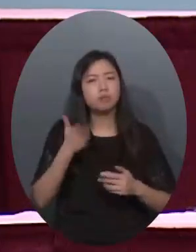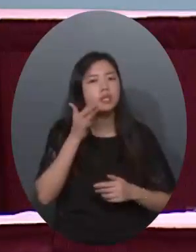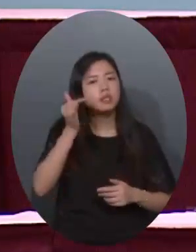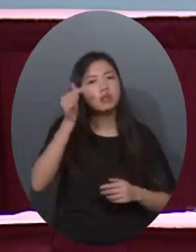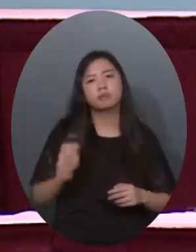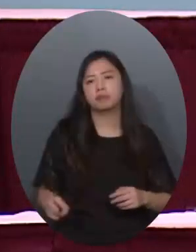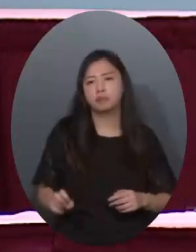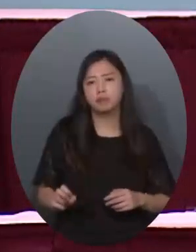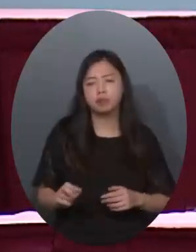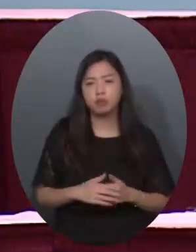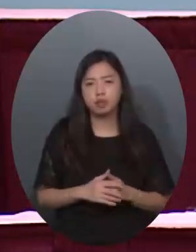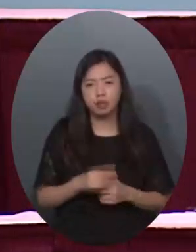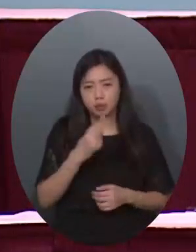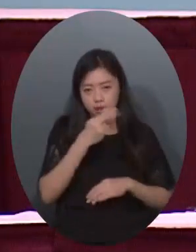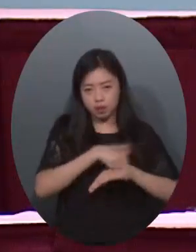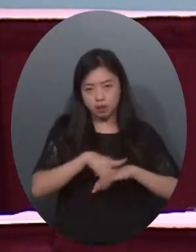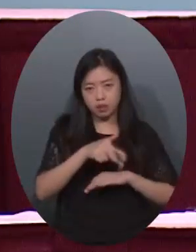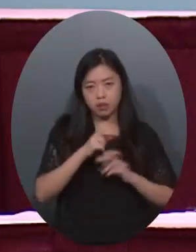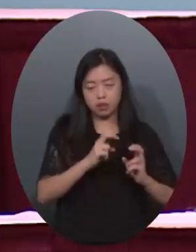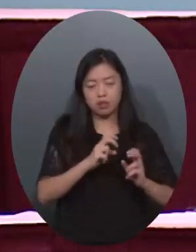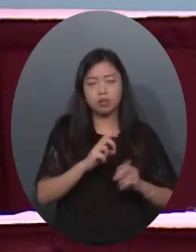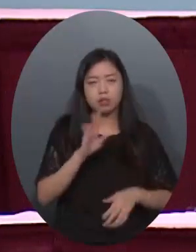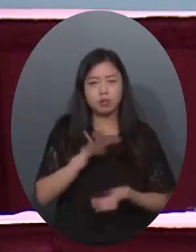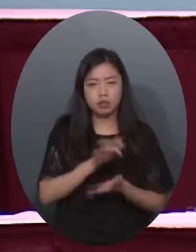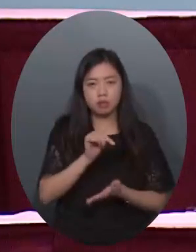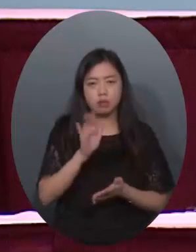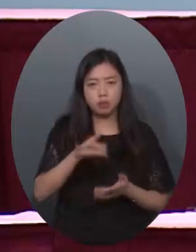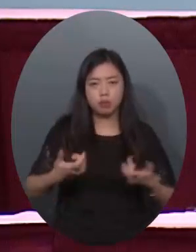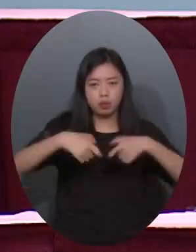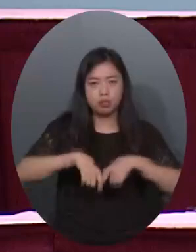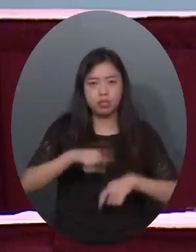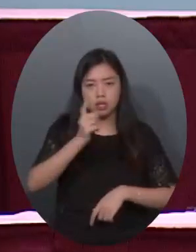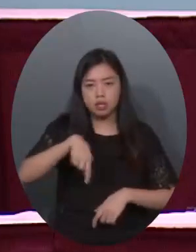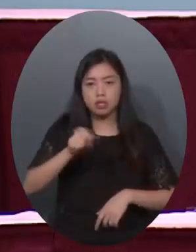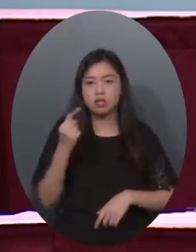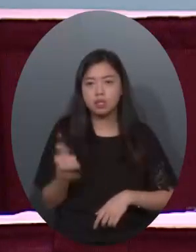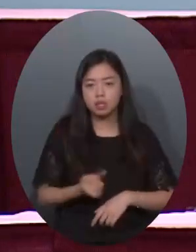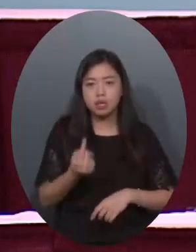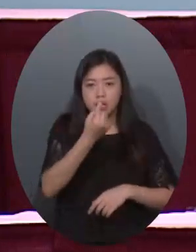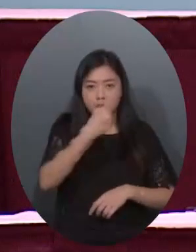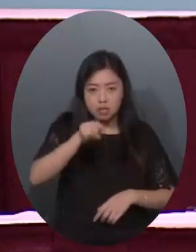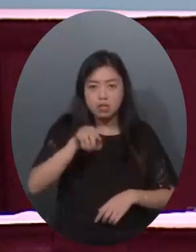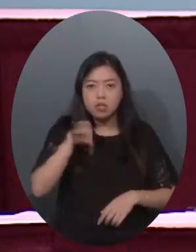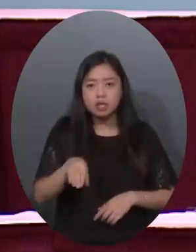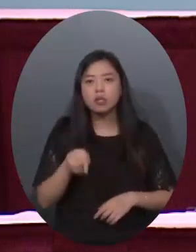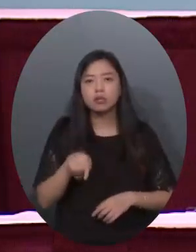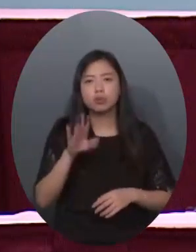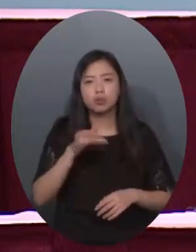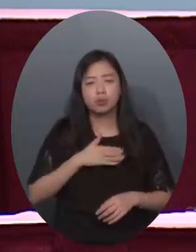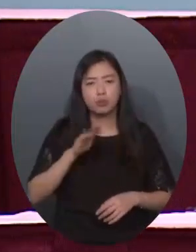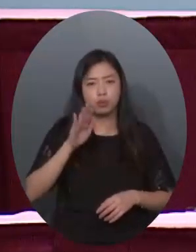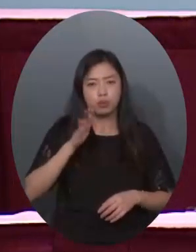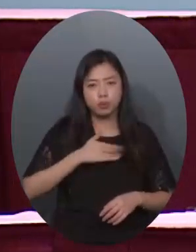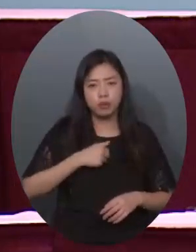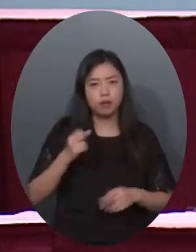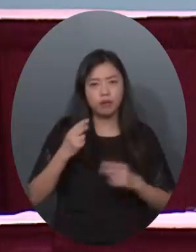計劃在未來10年投資約1000億港元，發展多個新鐵路項目，以及小濠灣